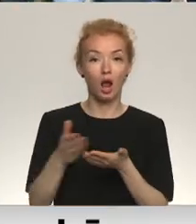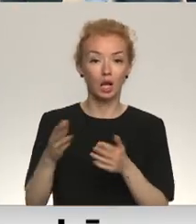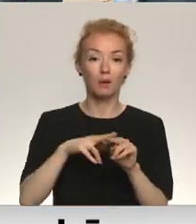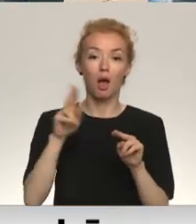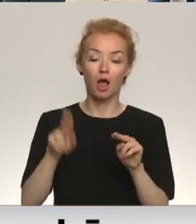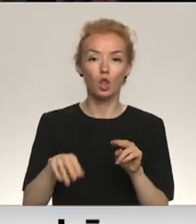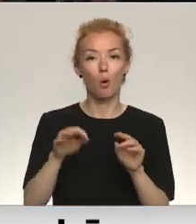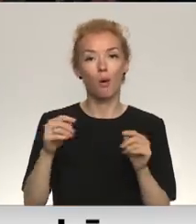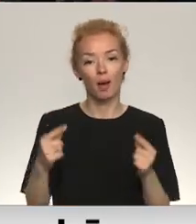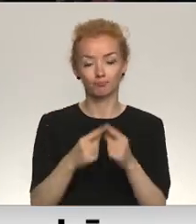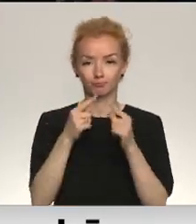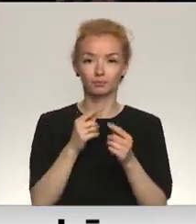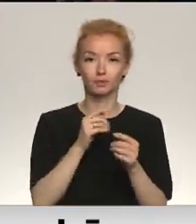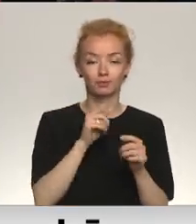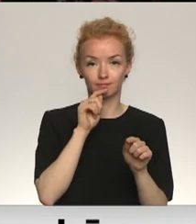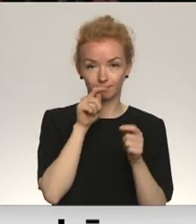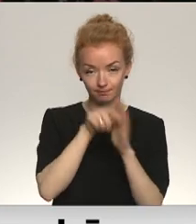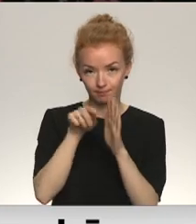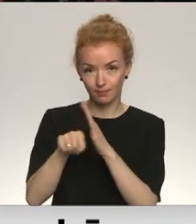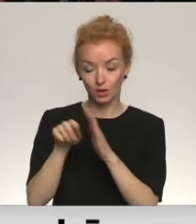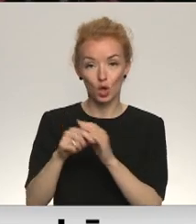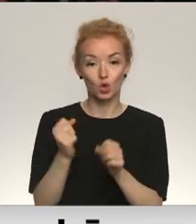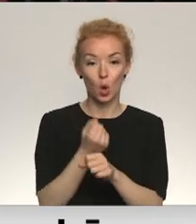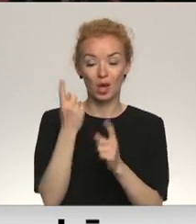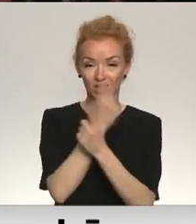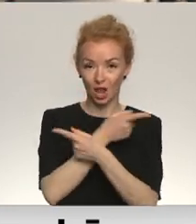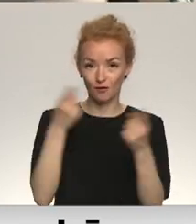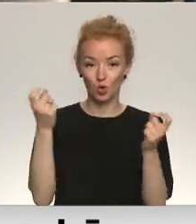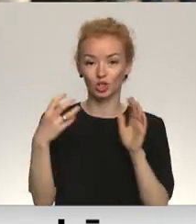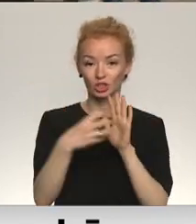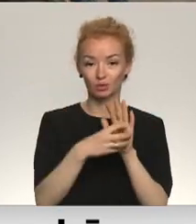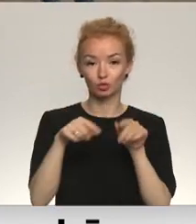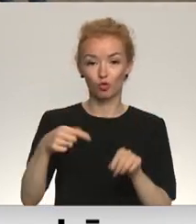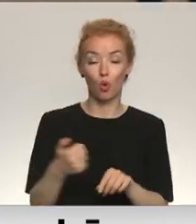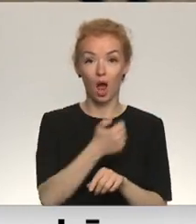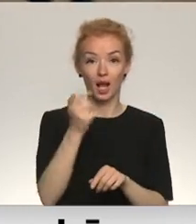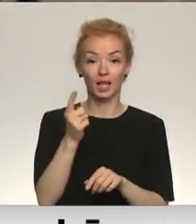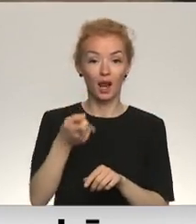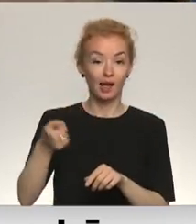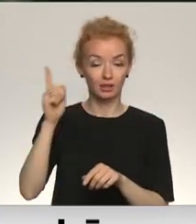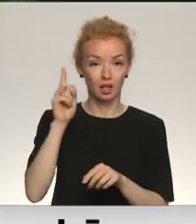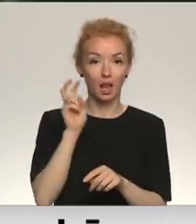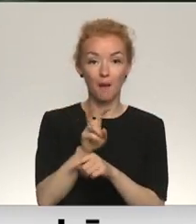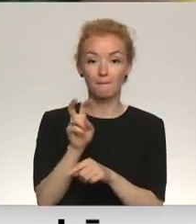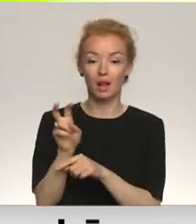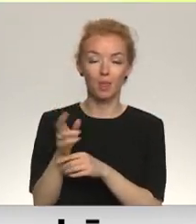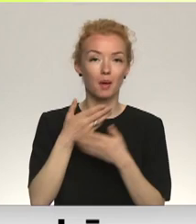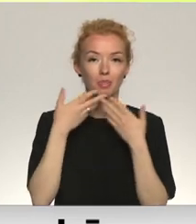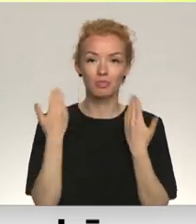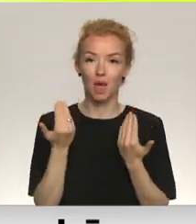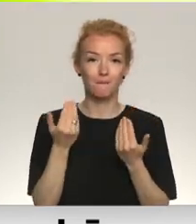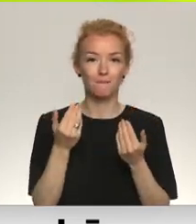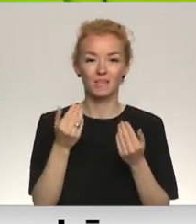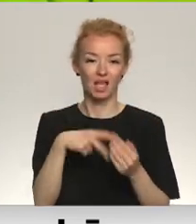labāk kontrolēt. Tā kā militāro agresiju slavinošie simboli publiskā vidē šogad ir aizliegti, apmeklētājiem nebija ierasto